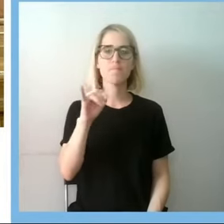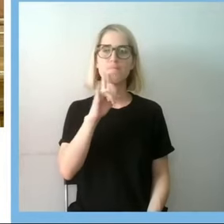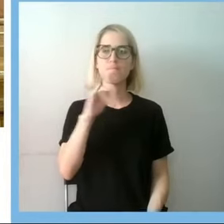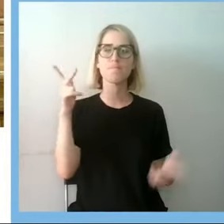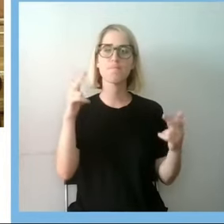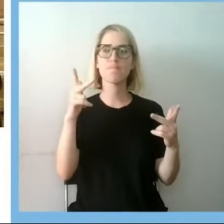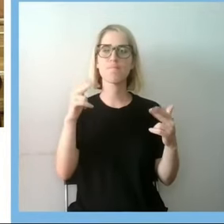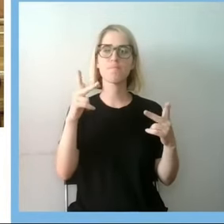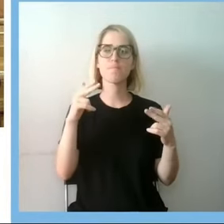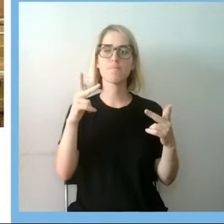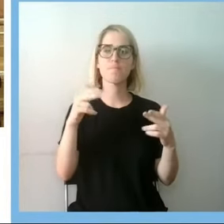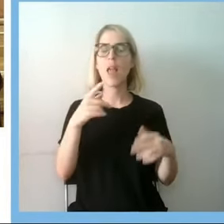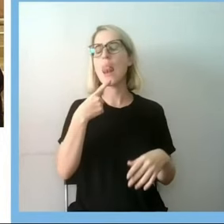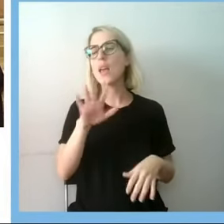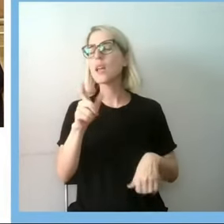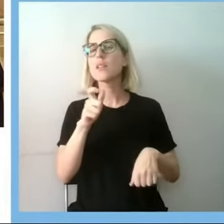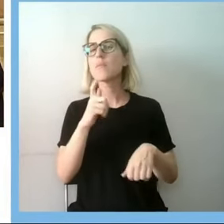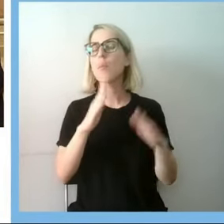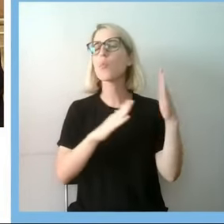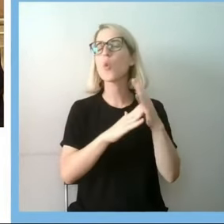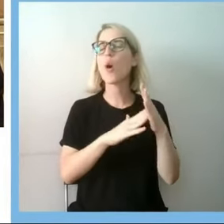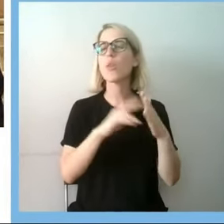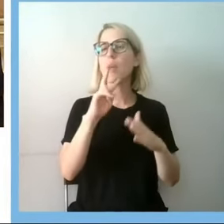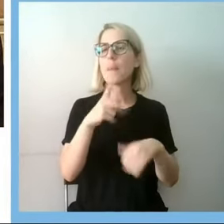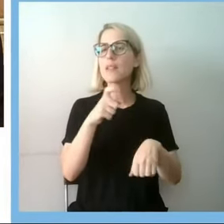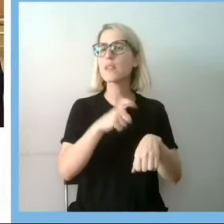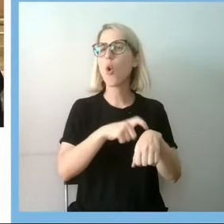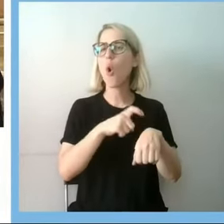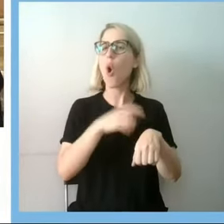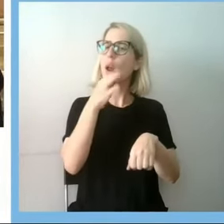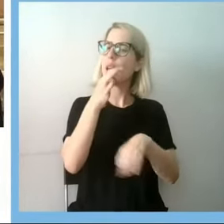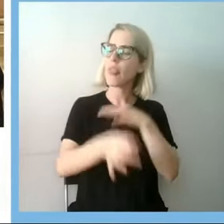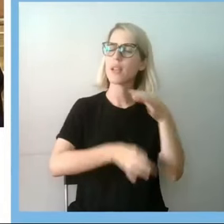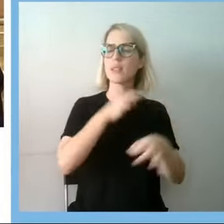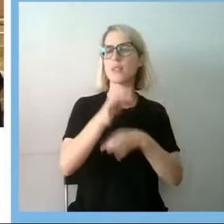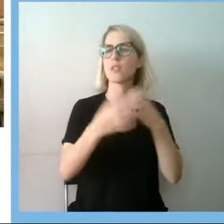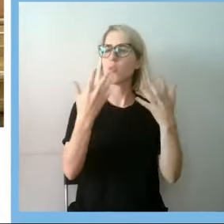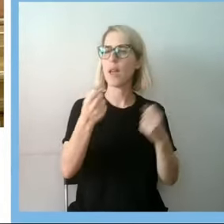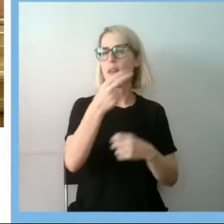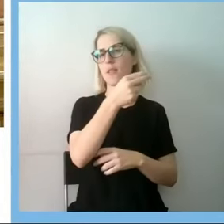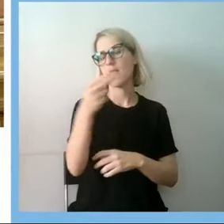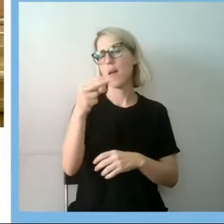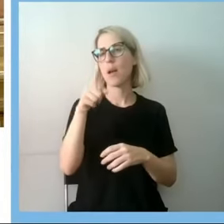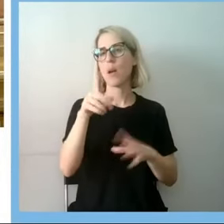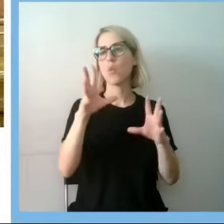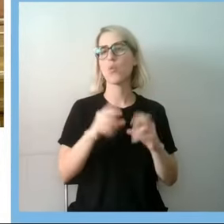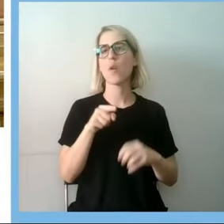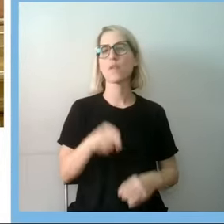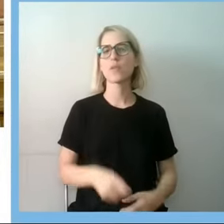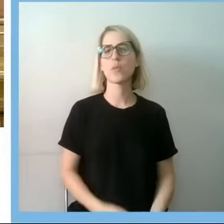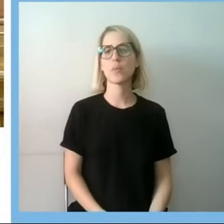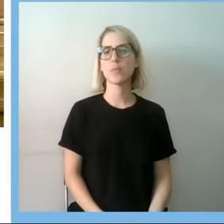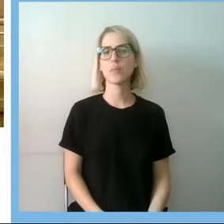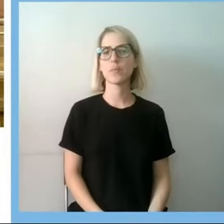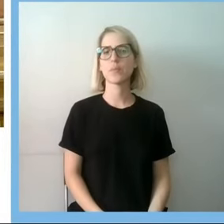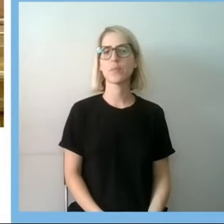στην ώρα του. Θα το πούμε στην ώρα του, γιατί δεν τα πιάνει όλα. Θα το πούμε λοιπόν στην ώρα του. Το αφήνω για να